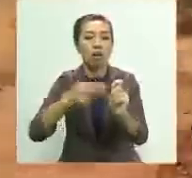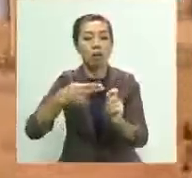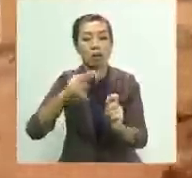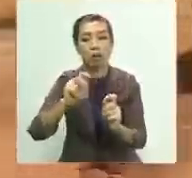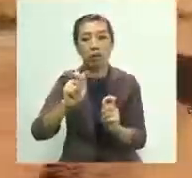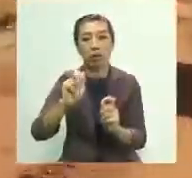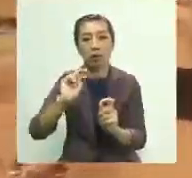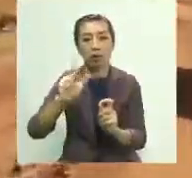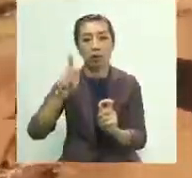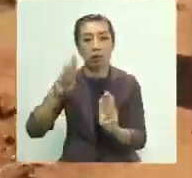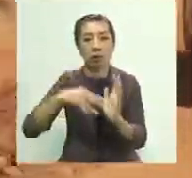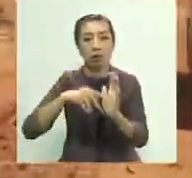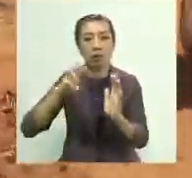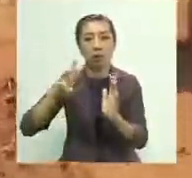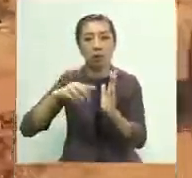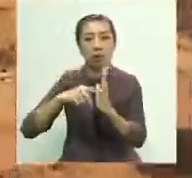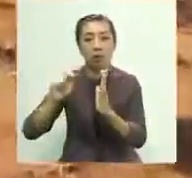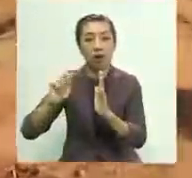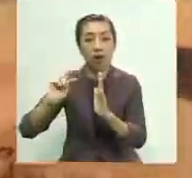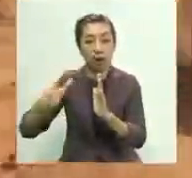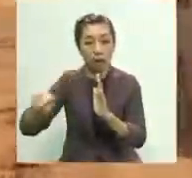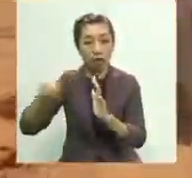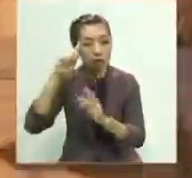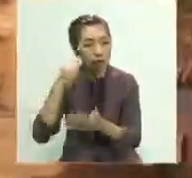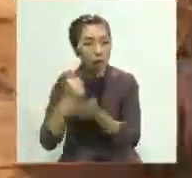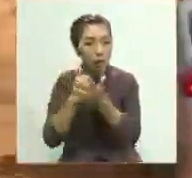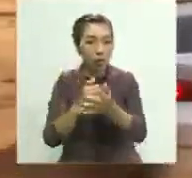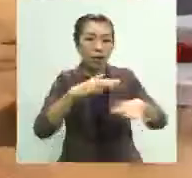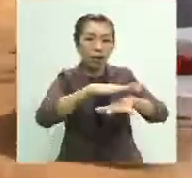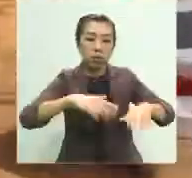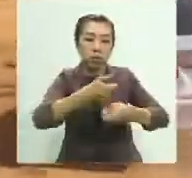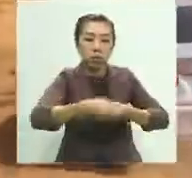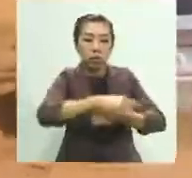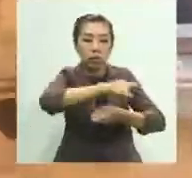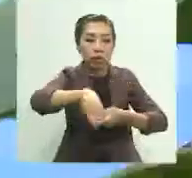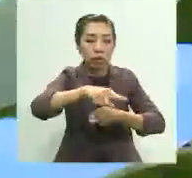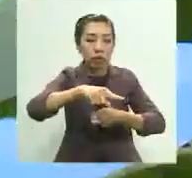งและบริเวณใกล้เคียงด้วยสามารถส่งน้ำช่วยเหลือพื้นที่เพาะปลูกใน